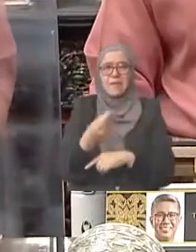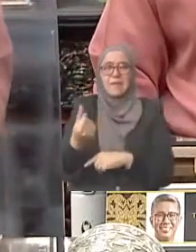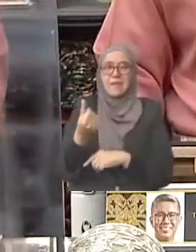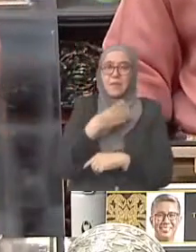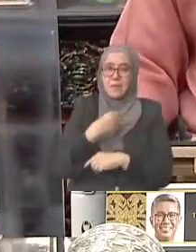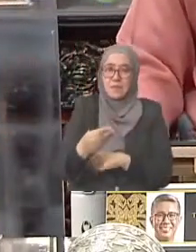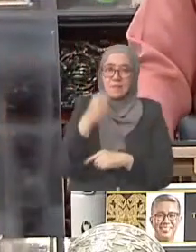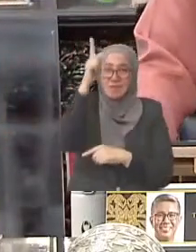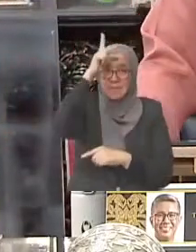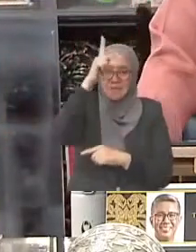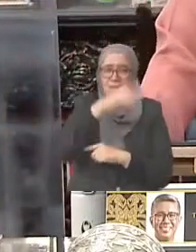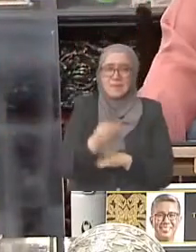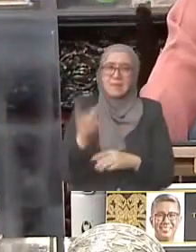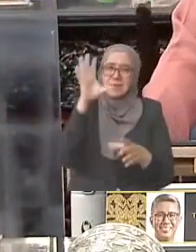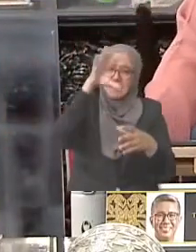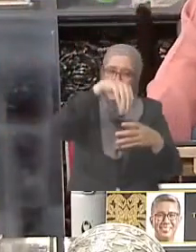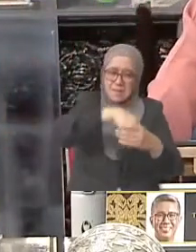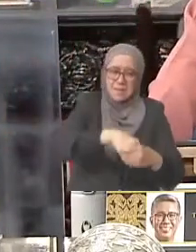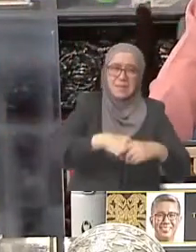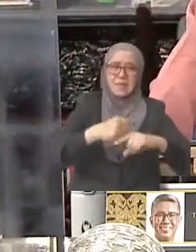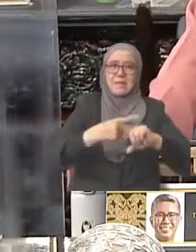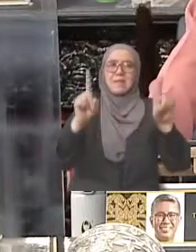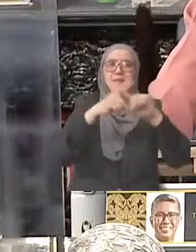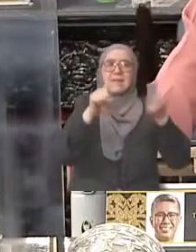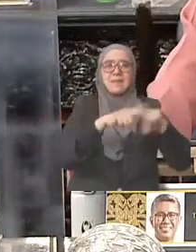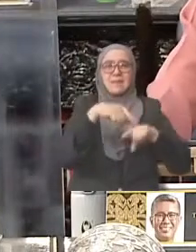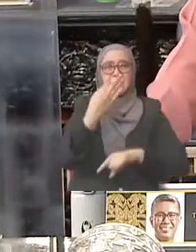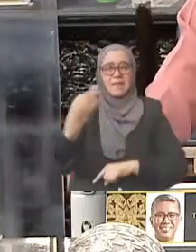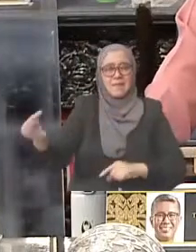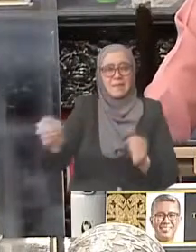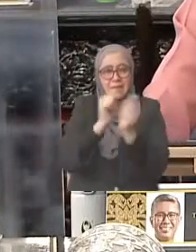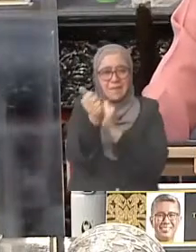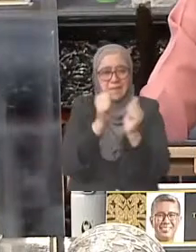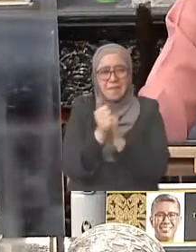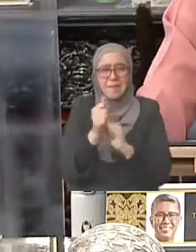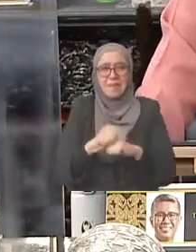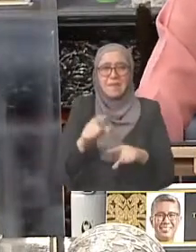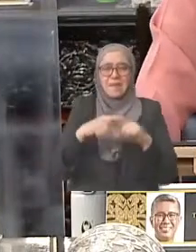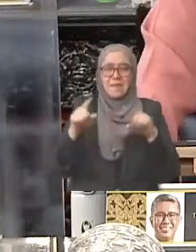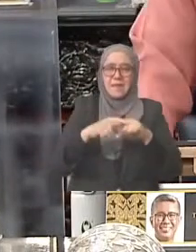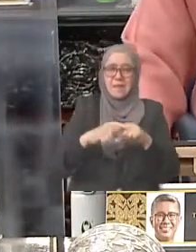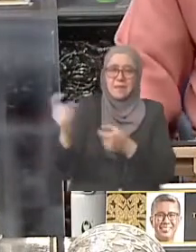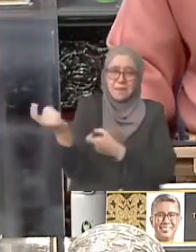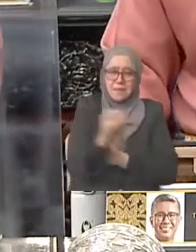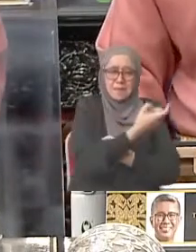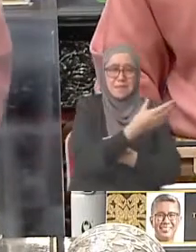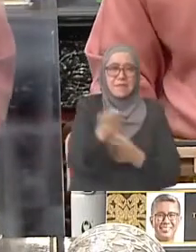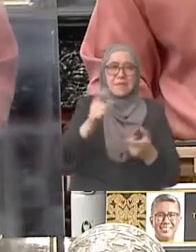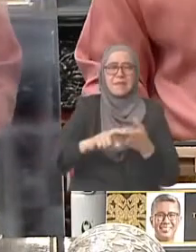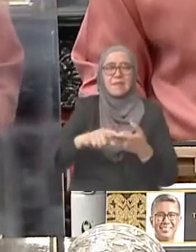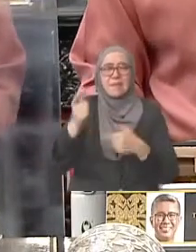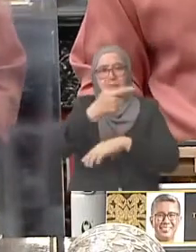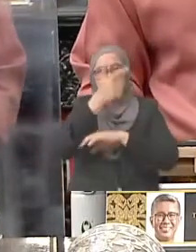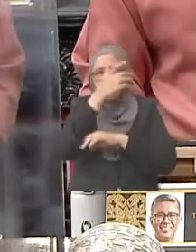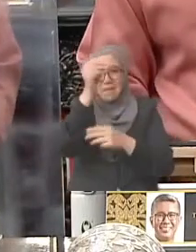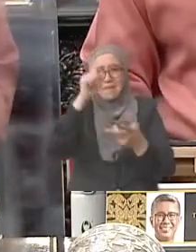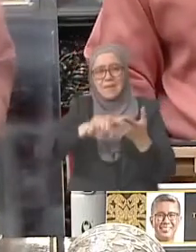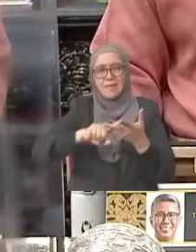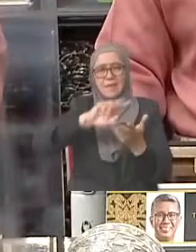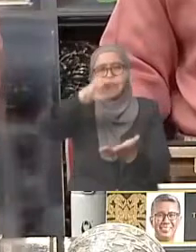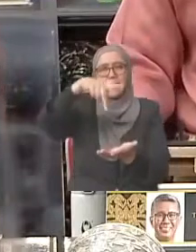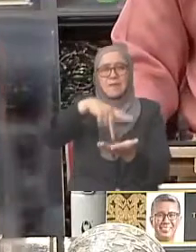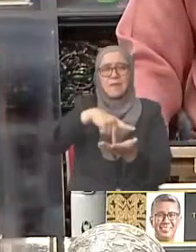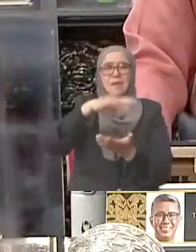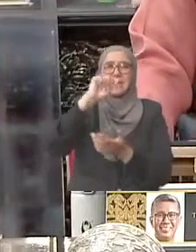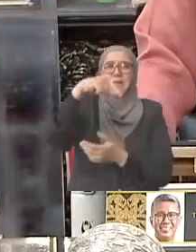merangkumi pelbagai versi suka Seperti gelanggang hoki8 sasar menembak dan pusat apotik hai bagi